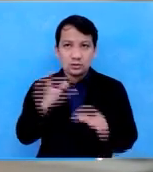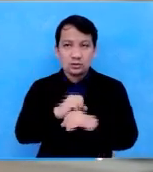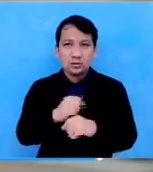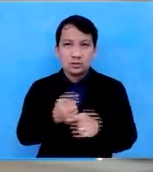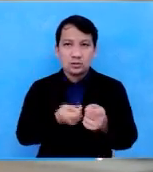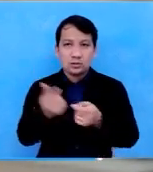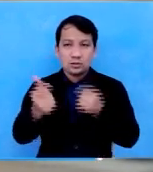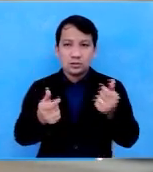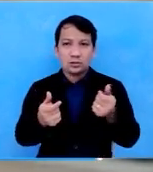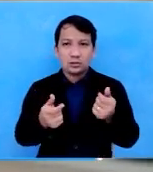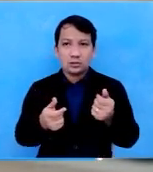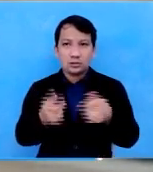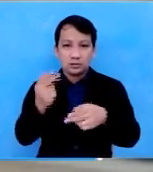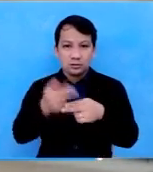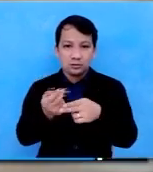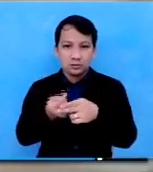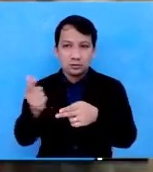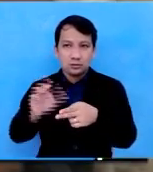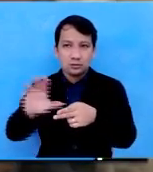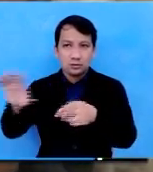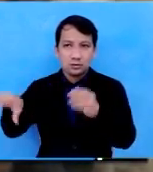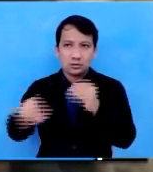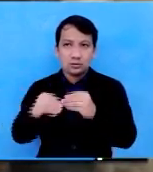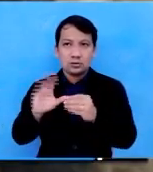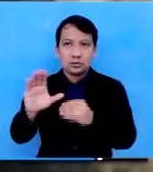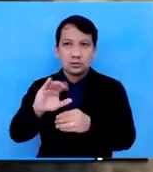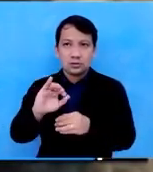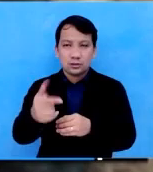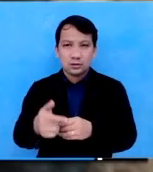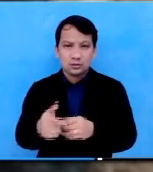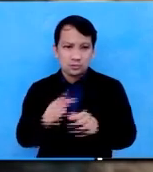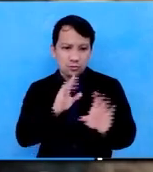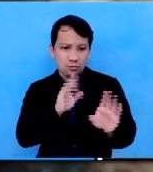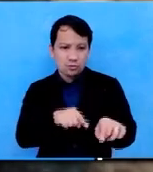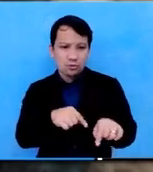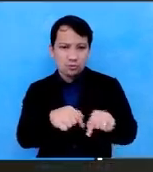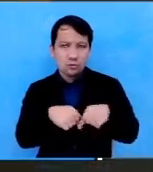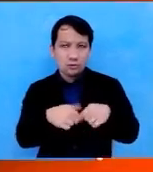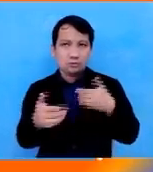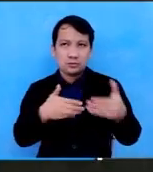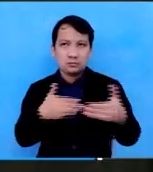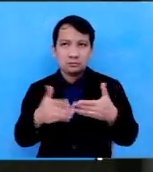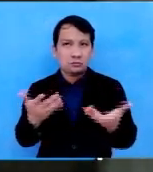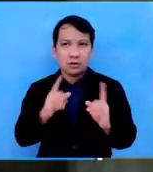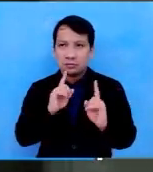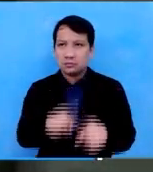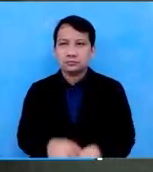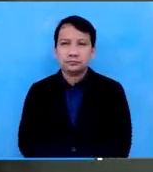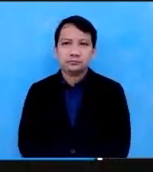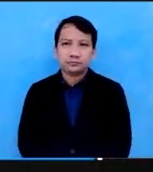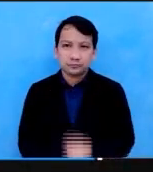ang apelido ng Mister sa kanyang Instagram. Wala pa rin silang kumpirmasyon dito.